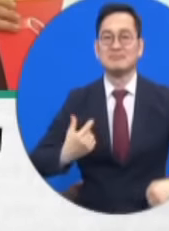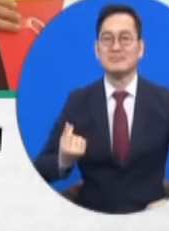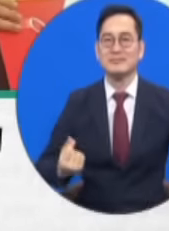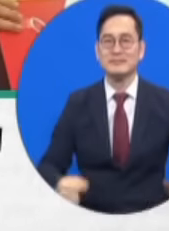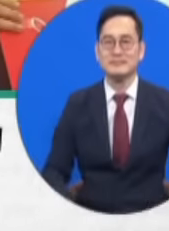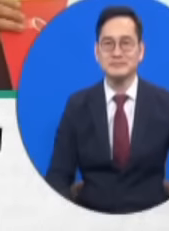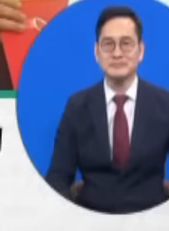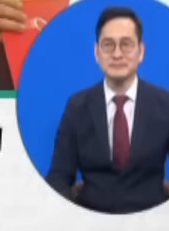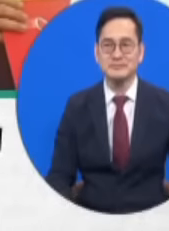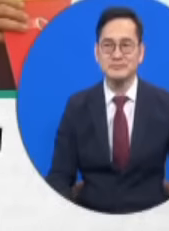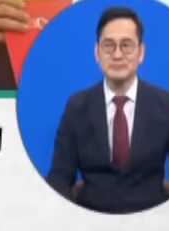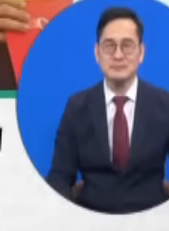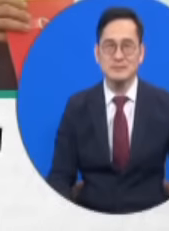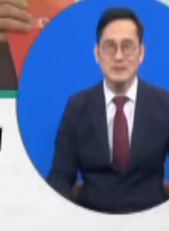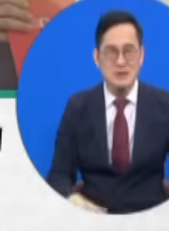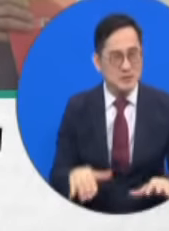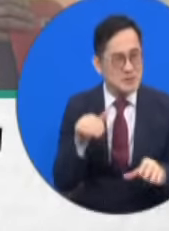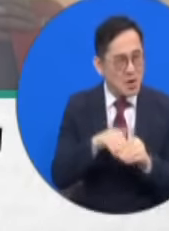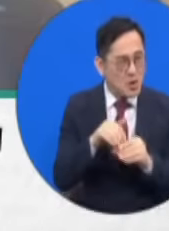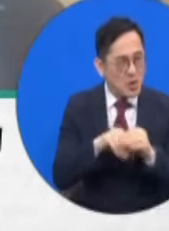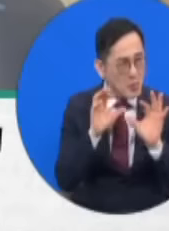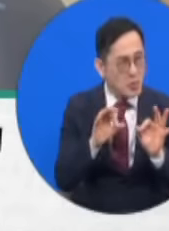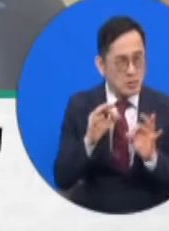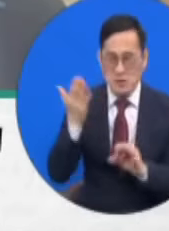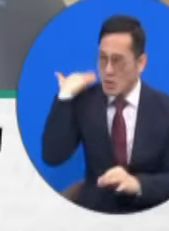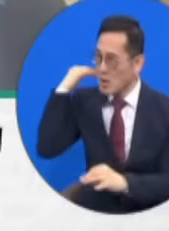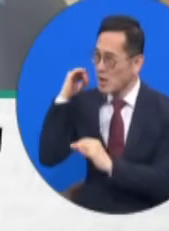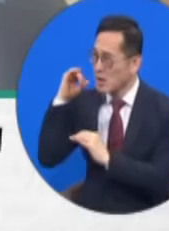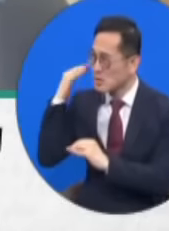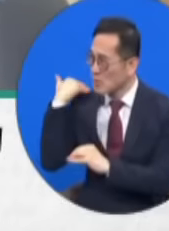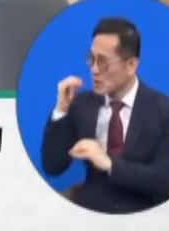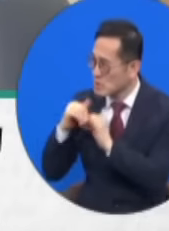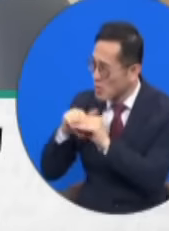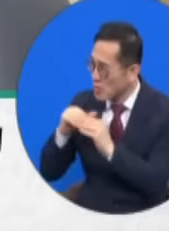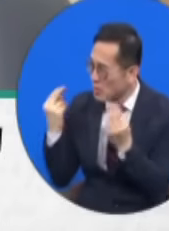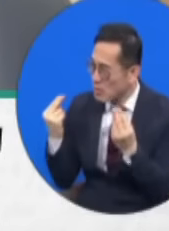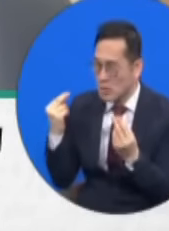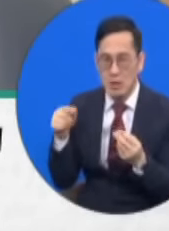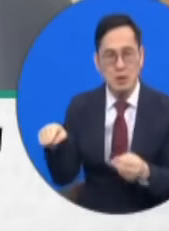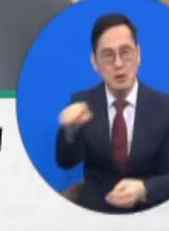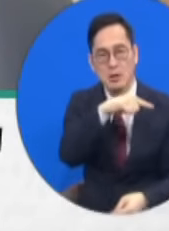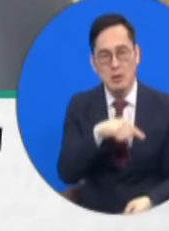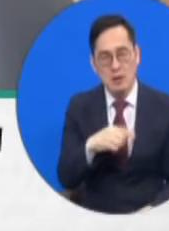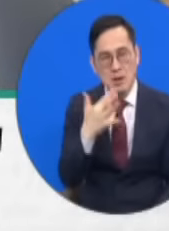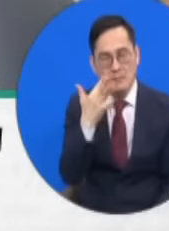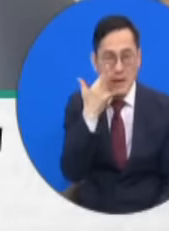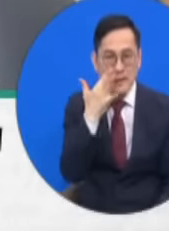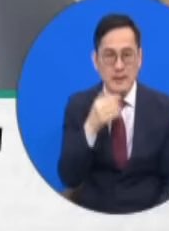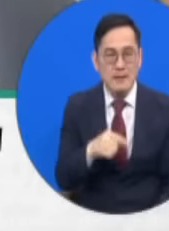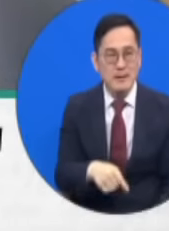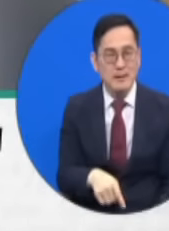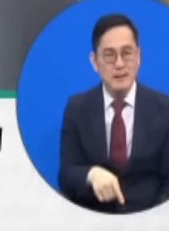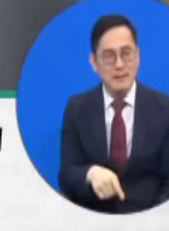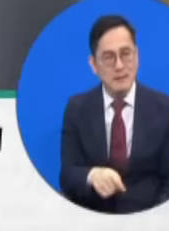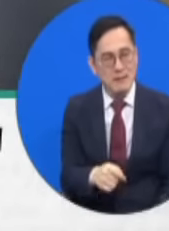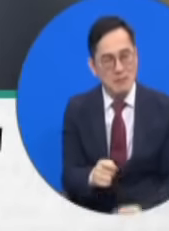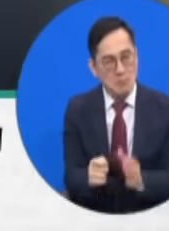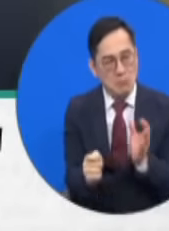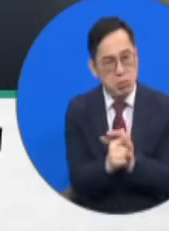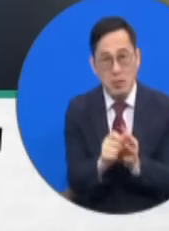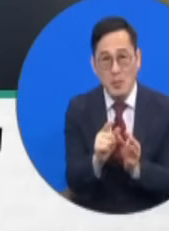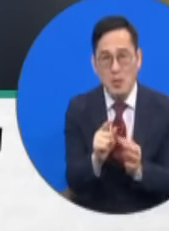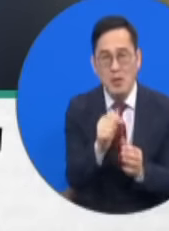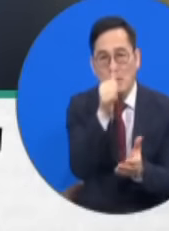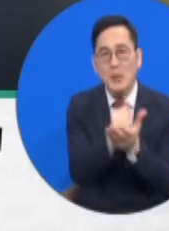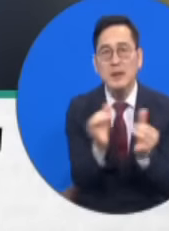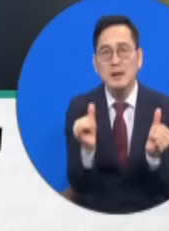처음이거든요. 수많은 범법자들. 그리고 비도덕적 파렴치한들이 지금 한바탕 난장판을 벌이고 있는 그런 선거가 되고 있기